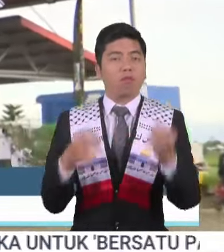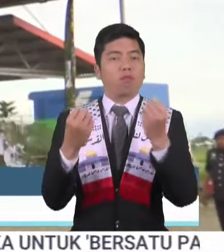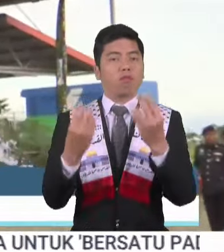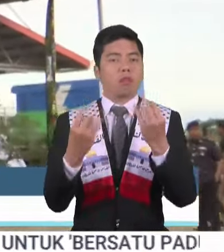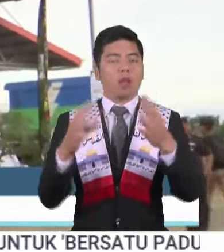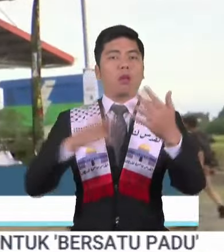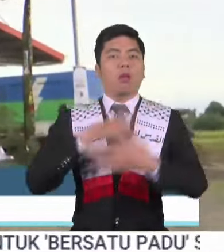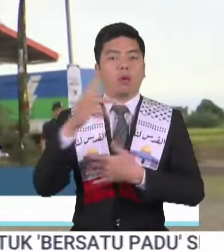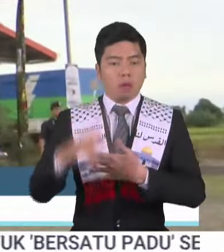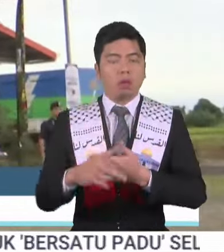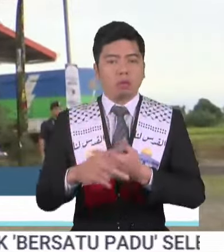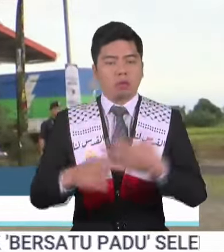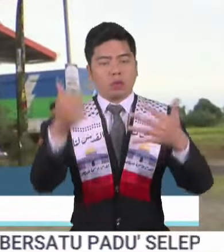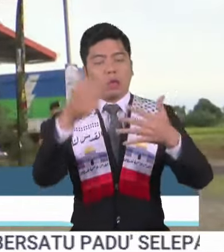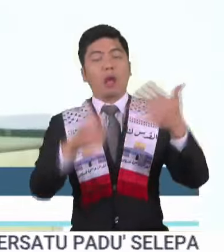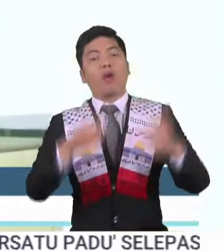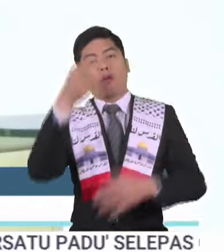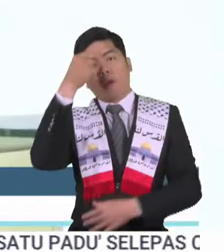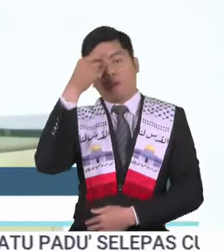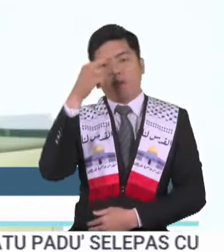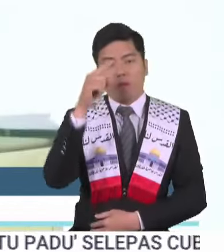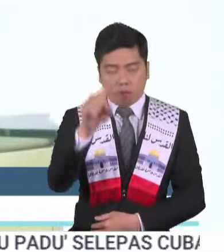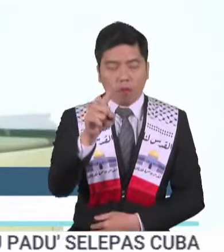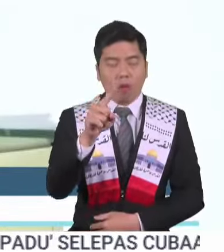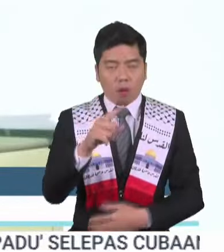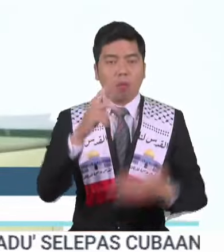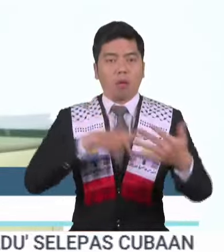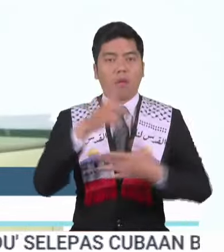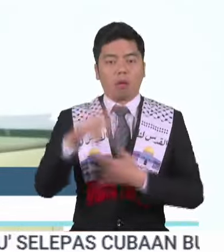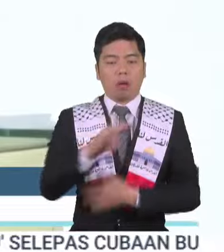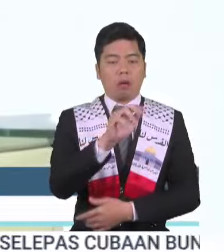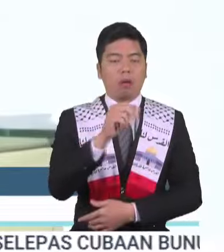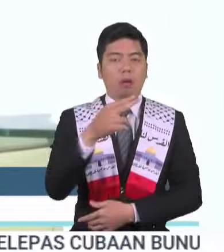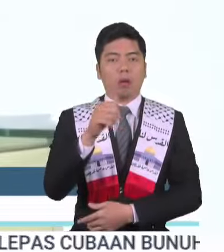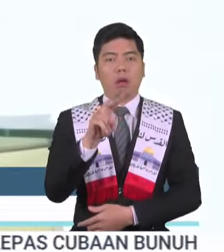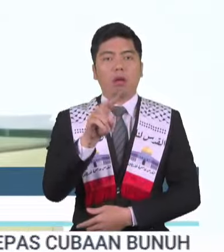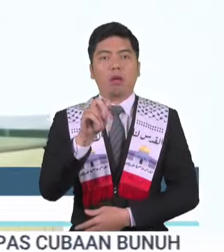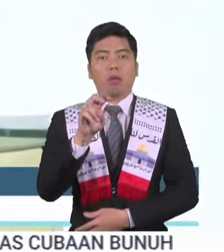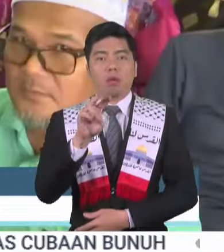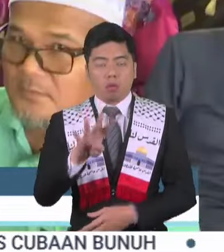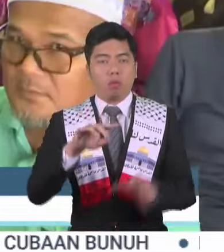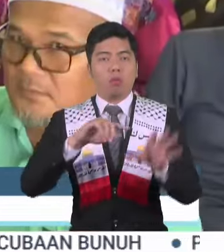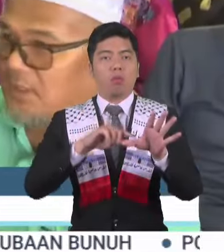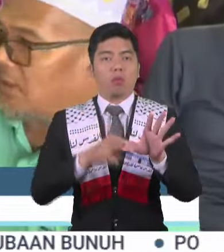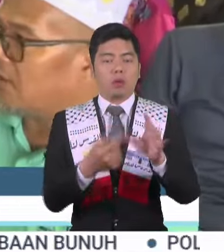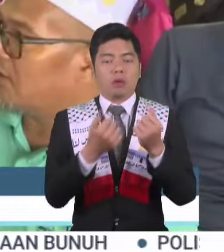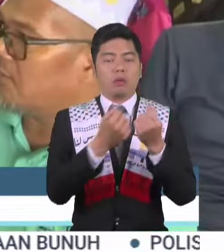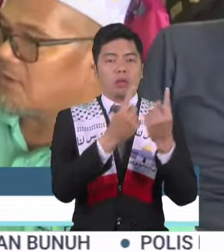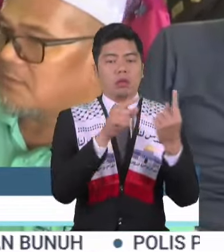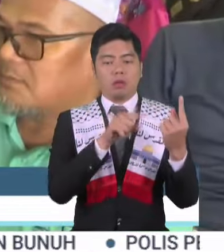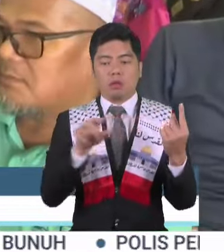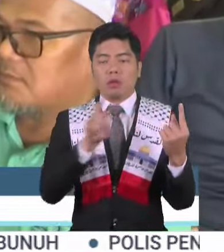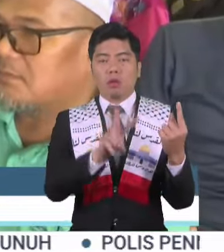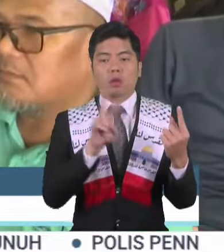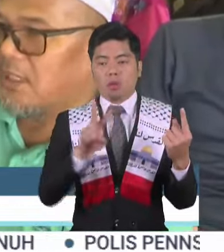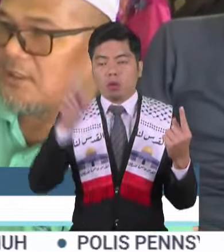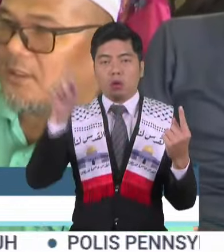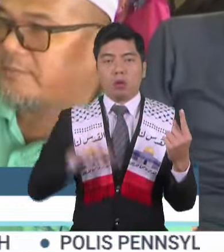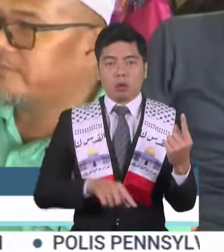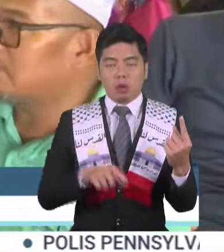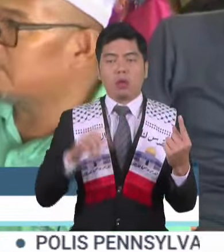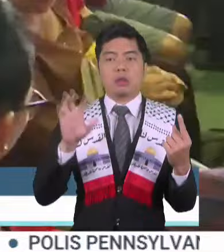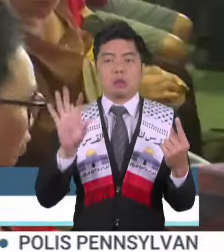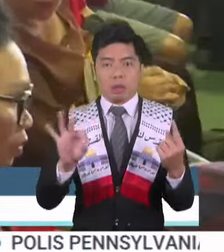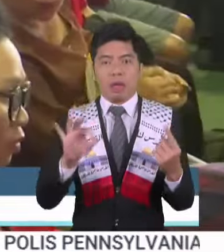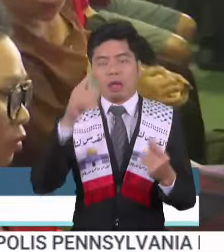program. Segalanya demi memastikan penganjuran Maha 2024 yang berlangsung 11 hingga 22 September di